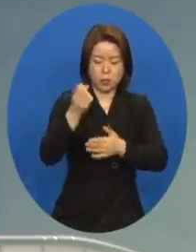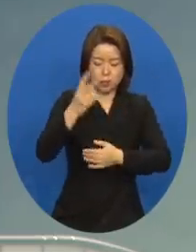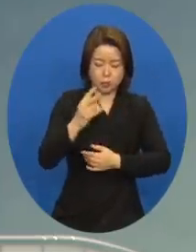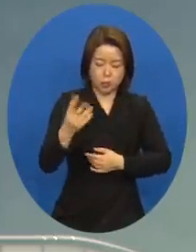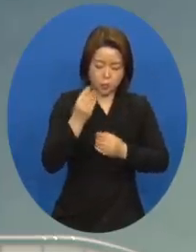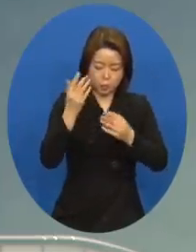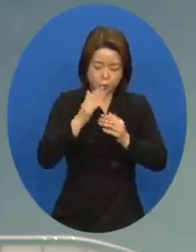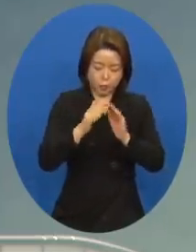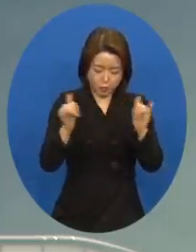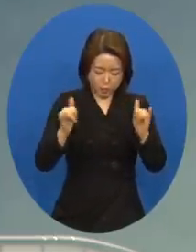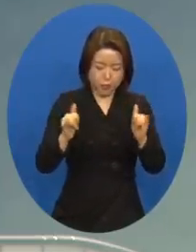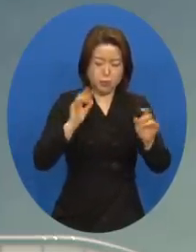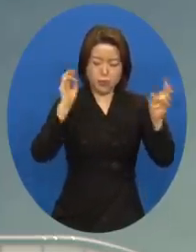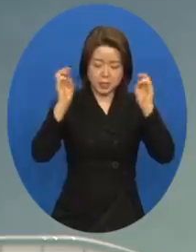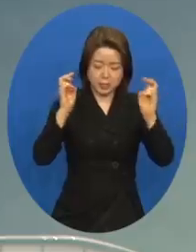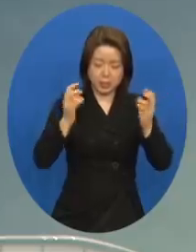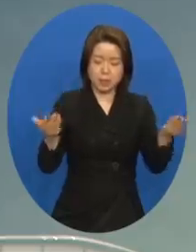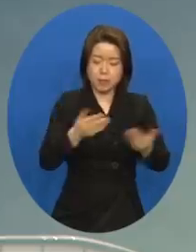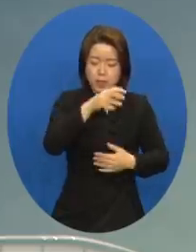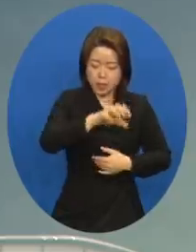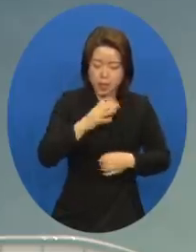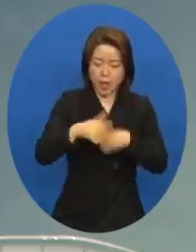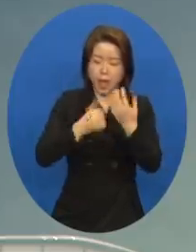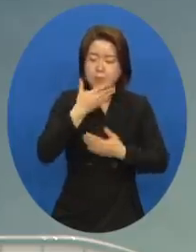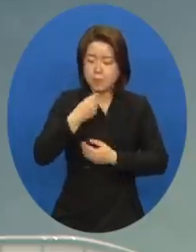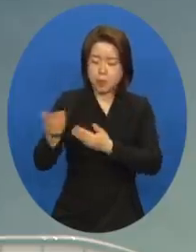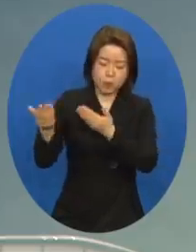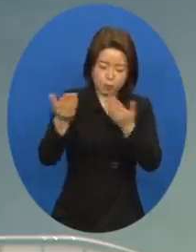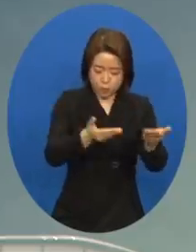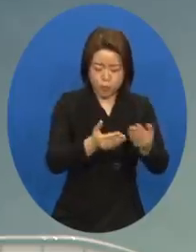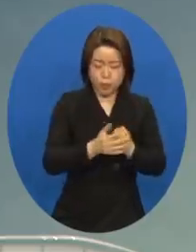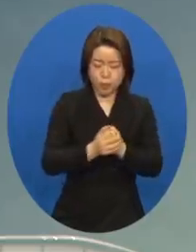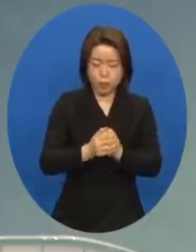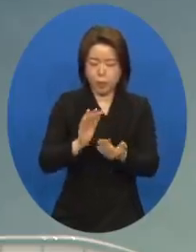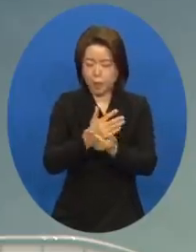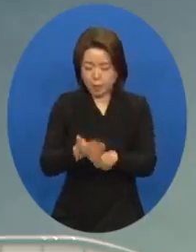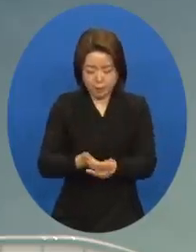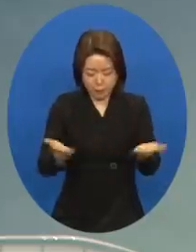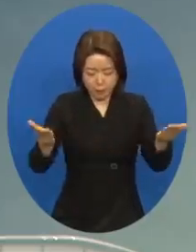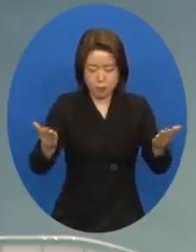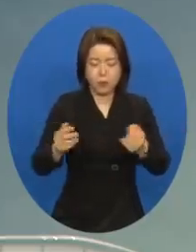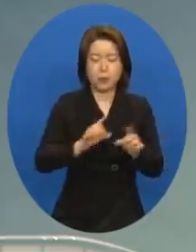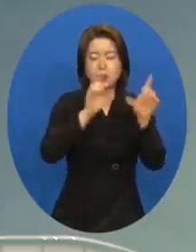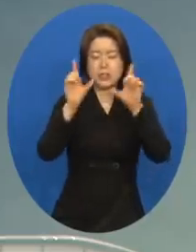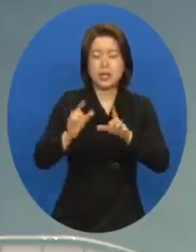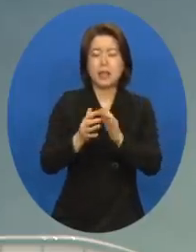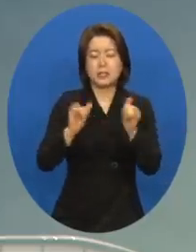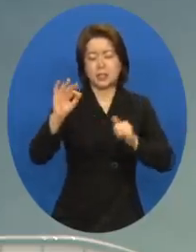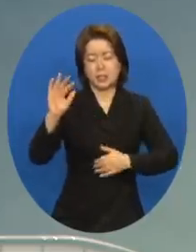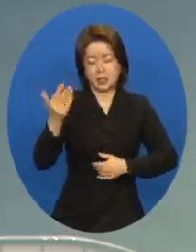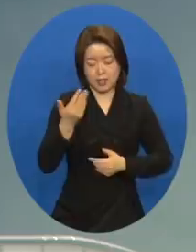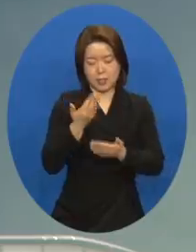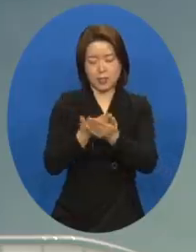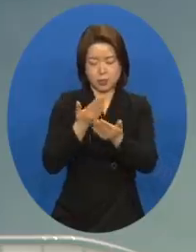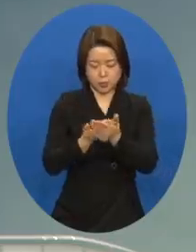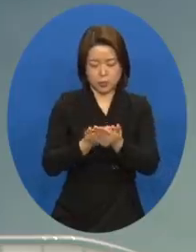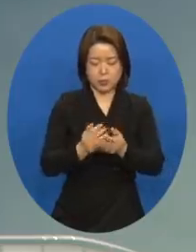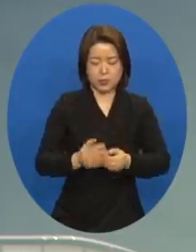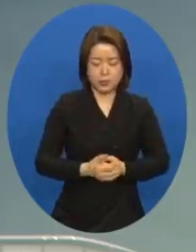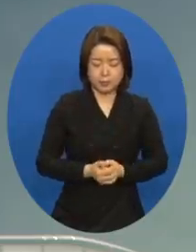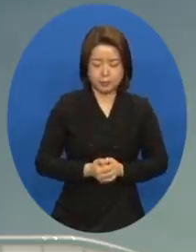기업에 생업에 하나님이 복을 주시며 베풀고 나누며 사는 자가 되게